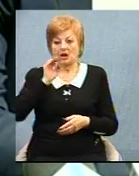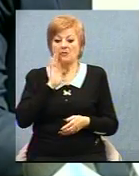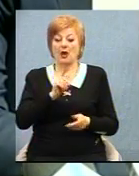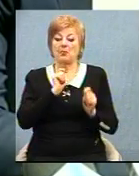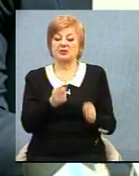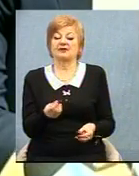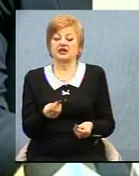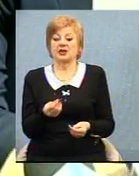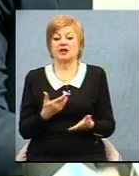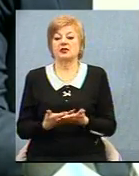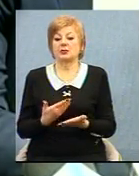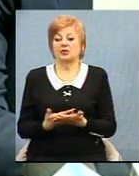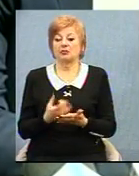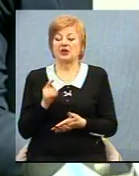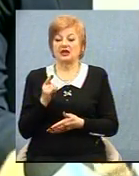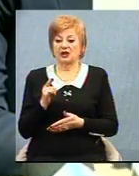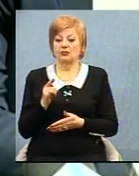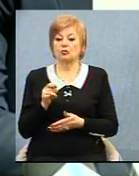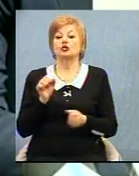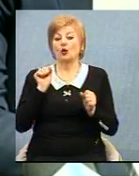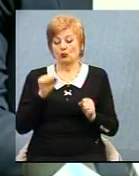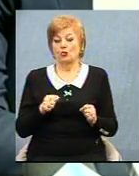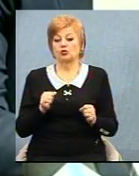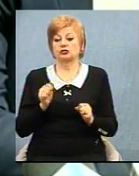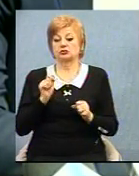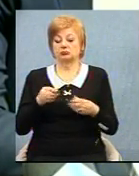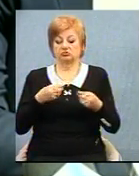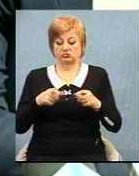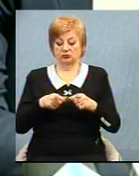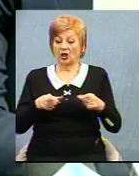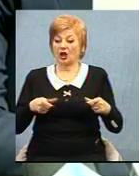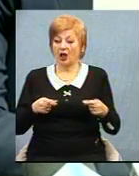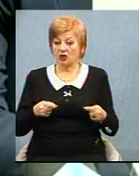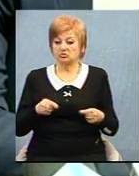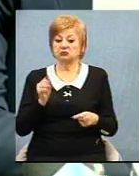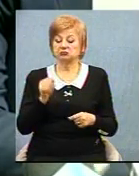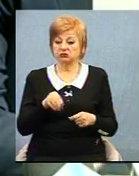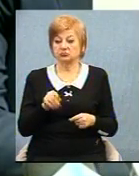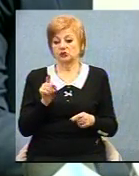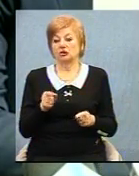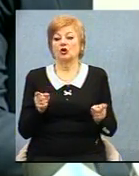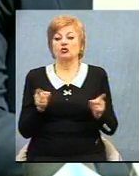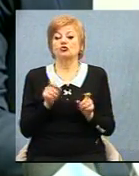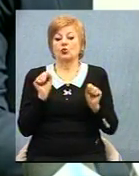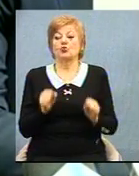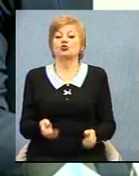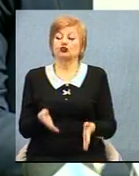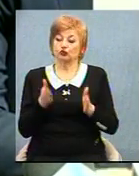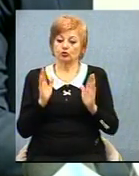давать деньги, например, ребенку, да, когда можно выдать там пластиковую карточку, ее ограничить, что она может быть